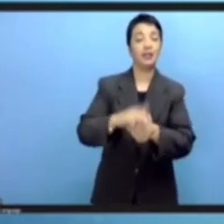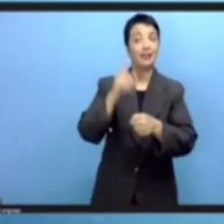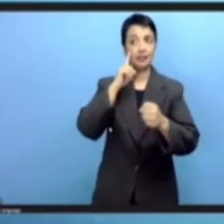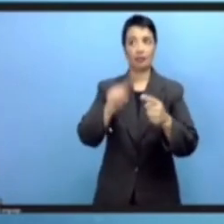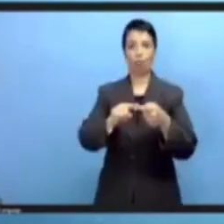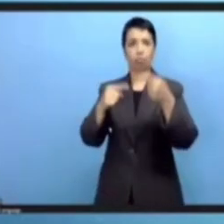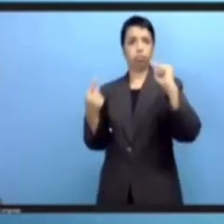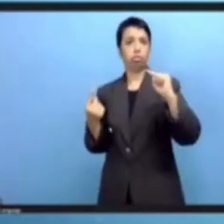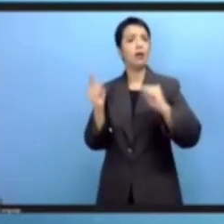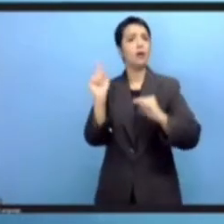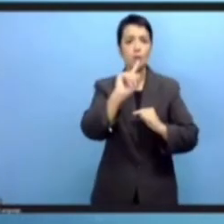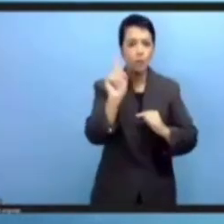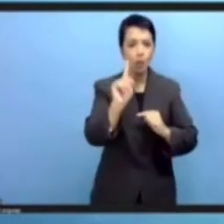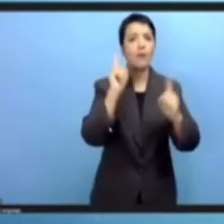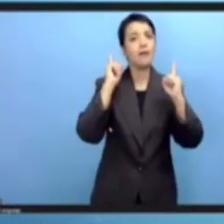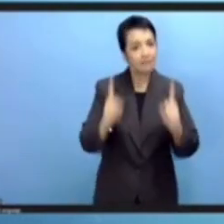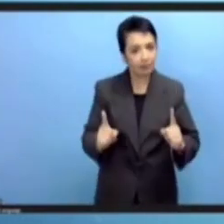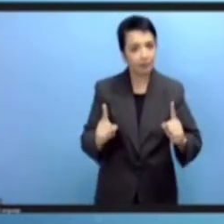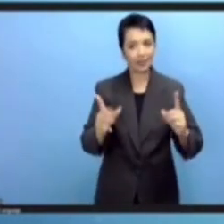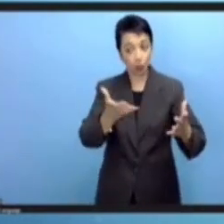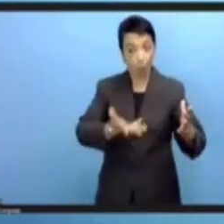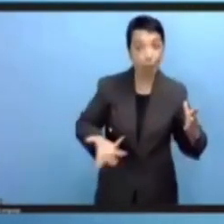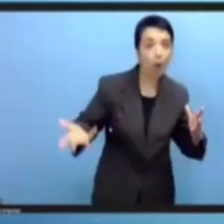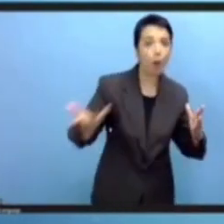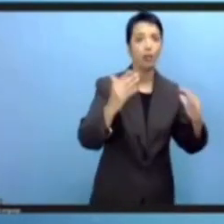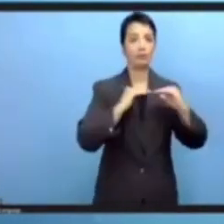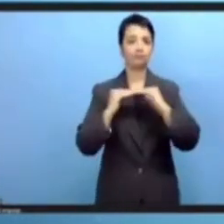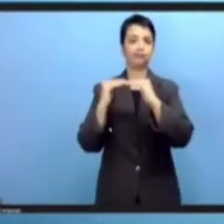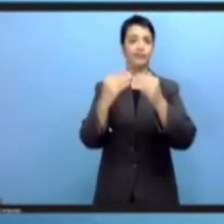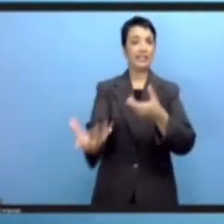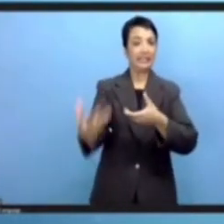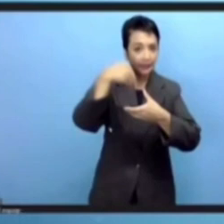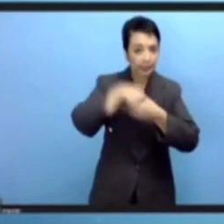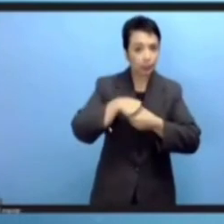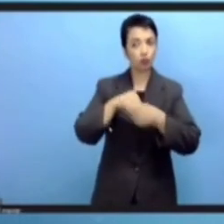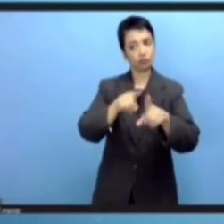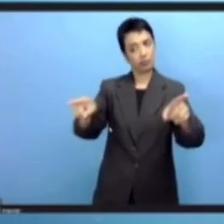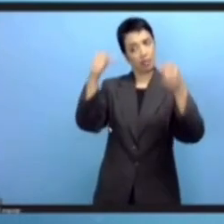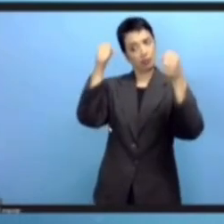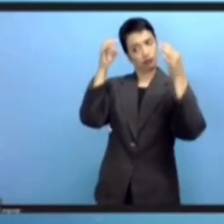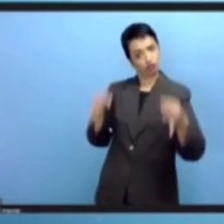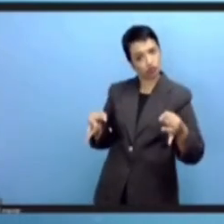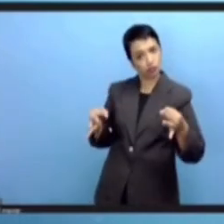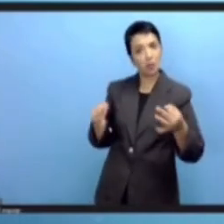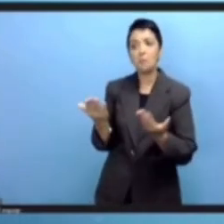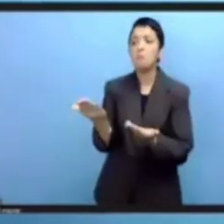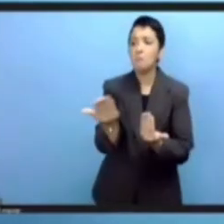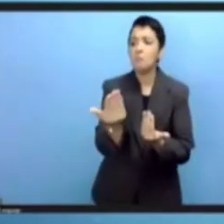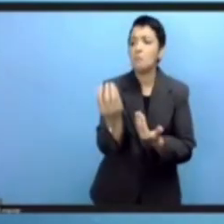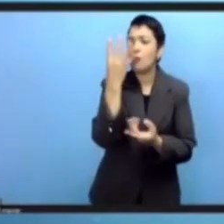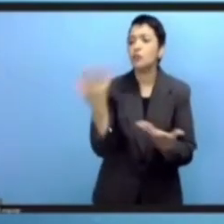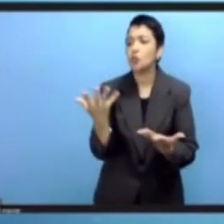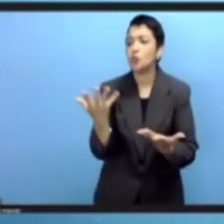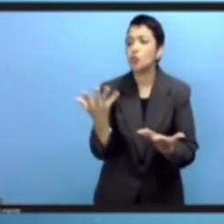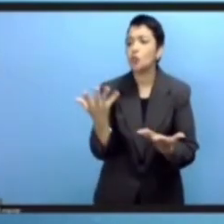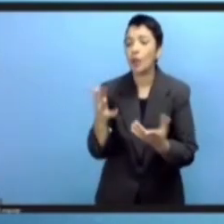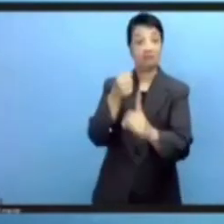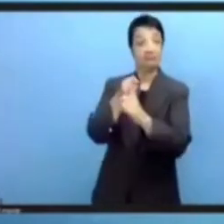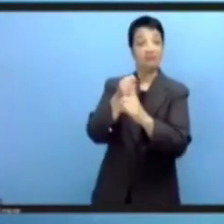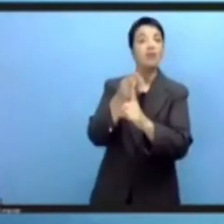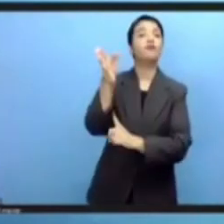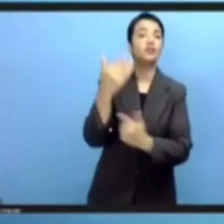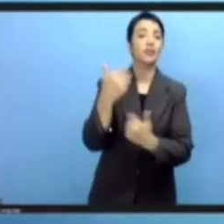de renforcer les capacités des populations marginalisées qui ont été jusque-là privés